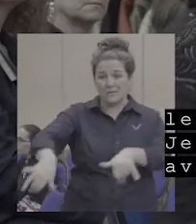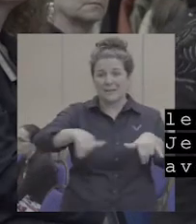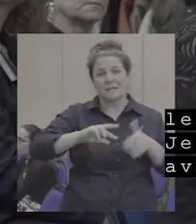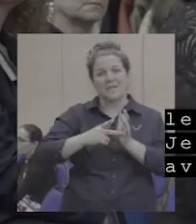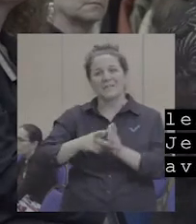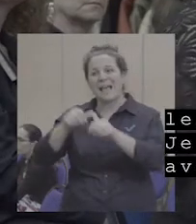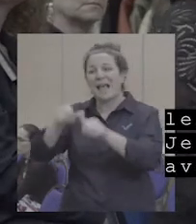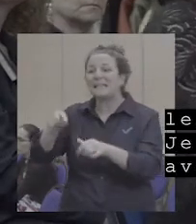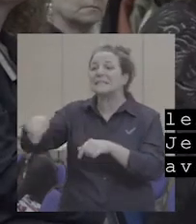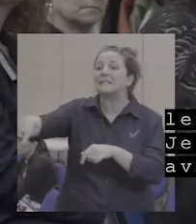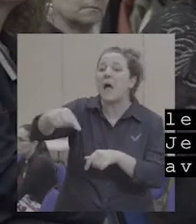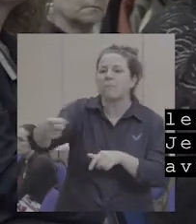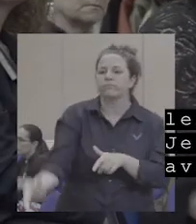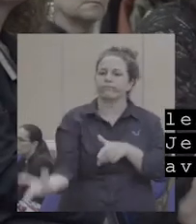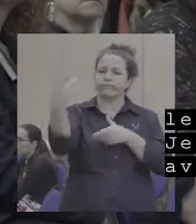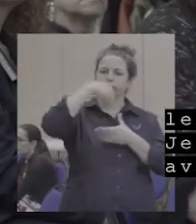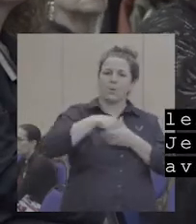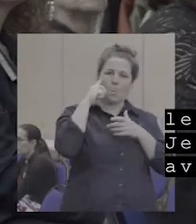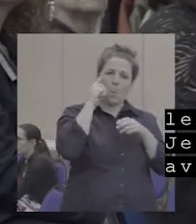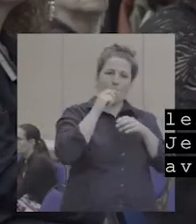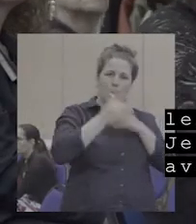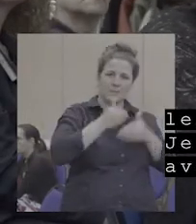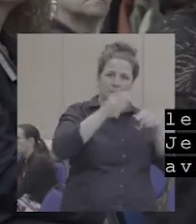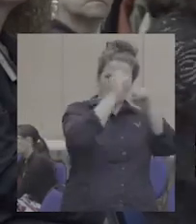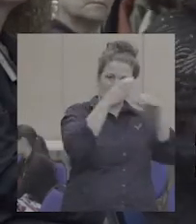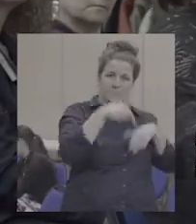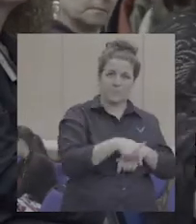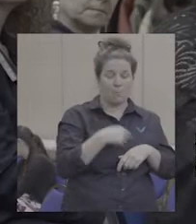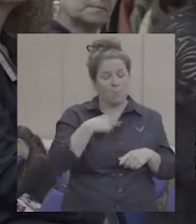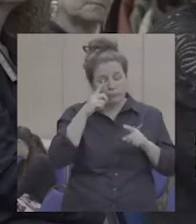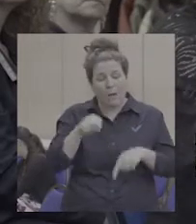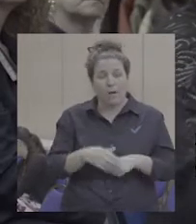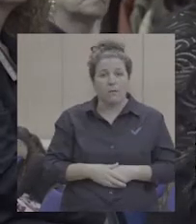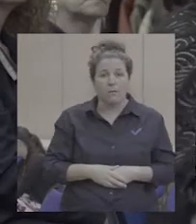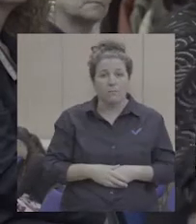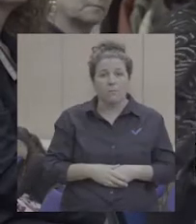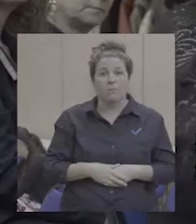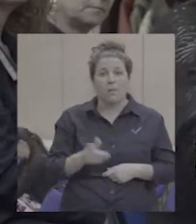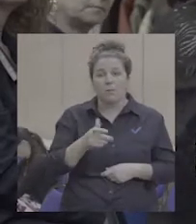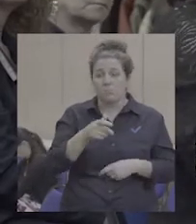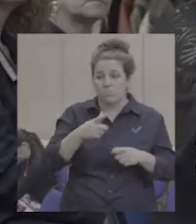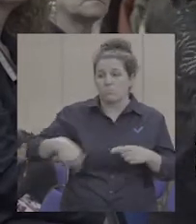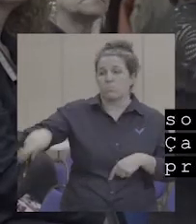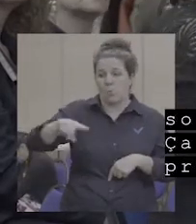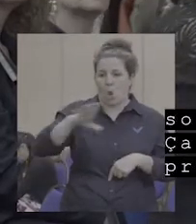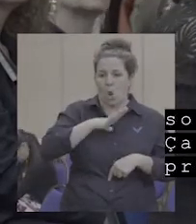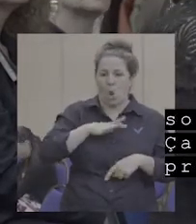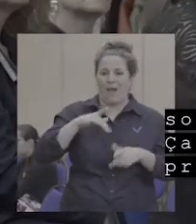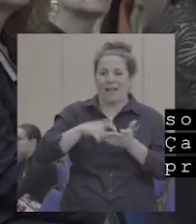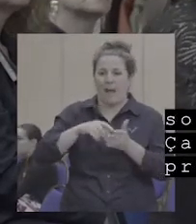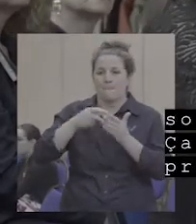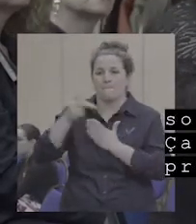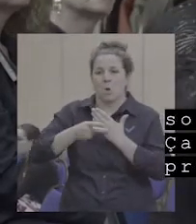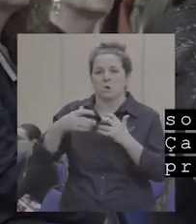les résidents dans un processus. Je suis tout à fait d'accord avec ça, là, qu'à quelque part, l'ensemble des intervenants soient là au tout